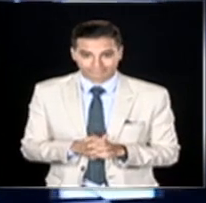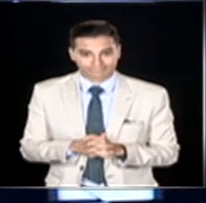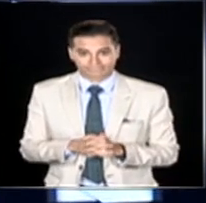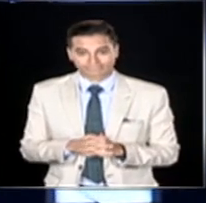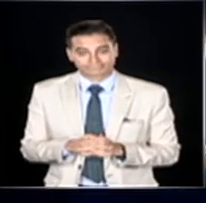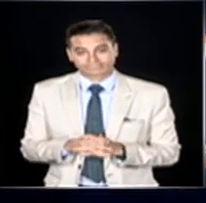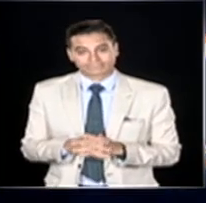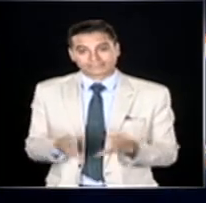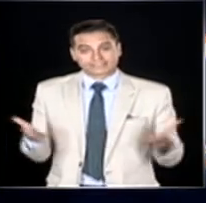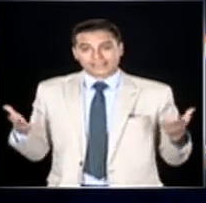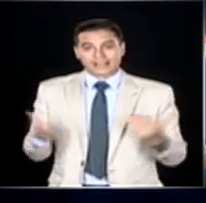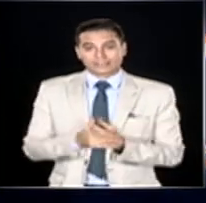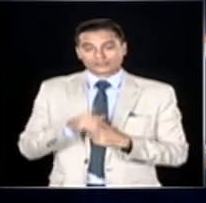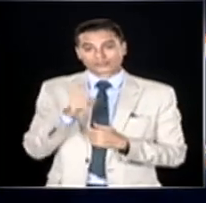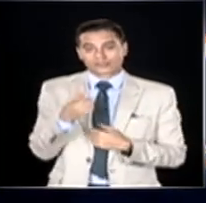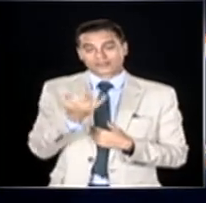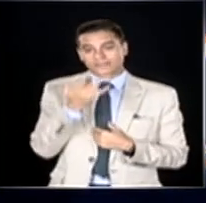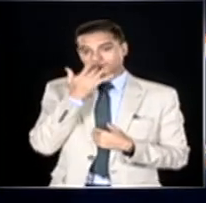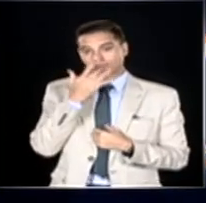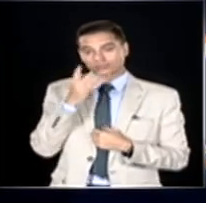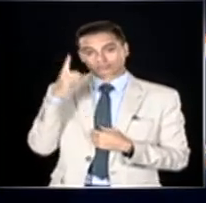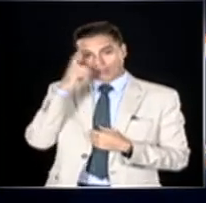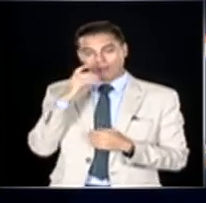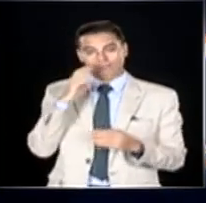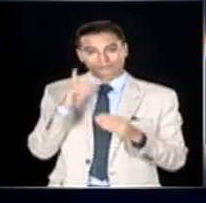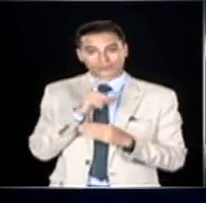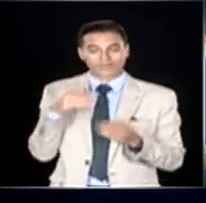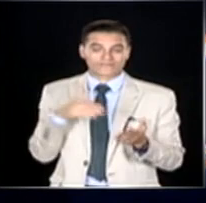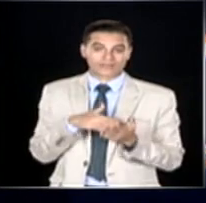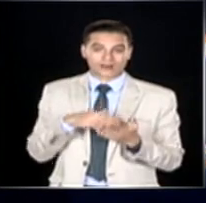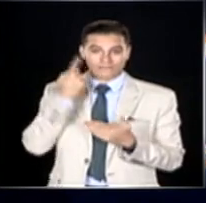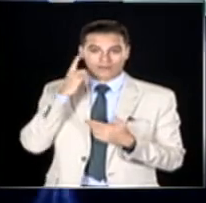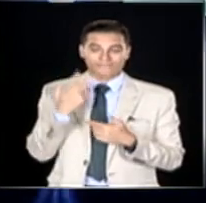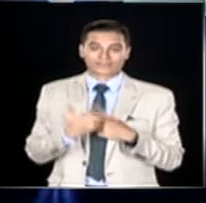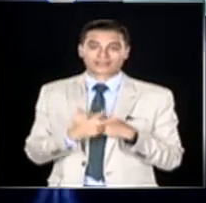ازاي؟ تالت سؤال ما يتجاوبش في الحلقه.